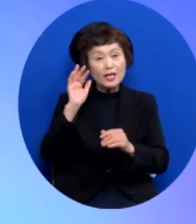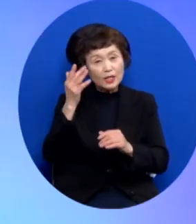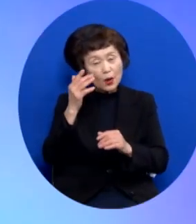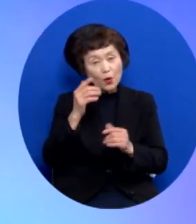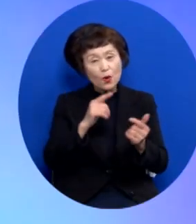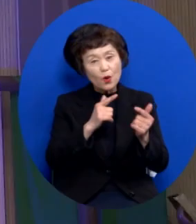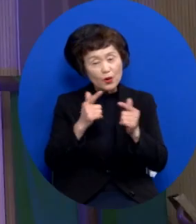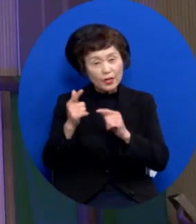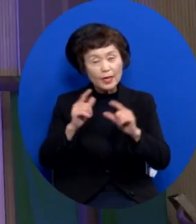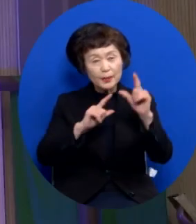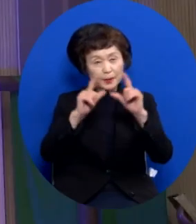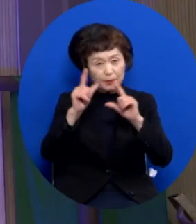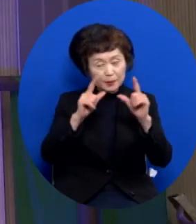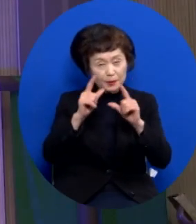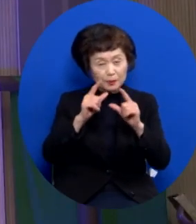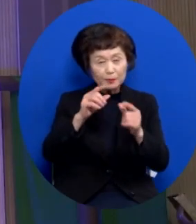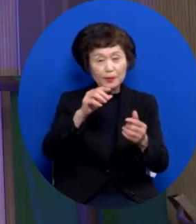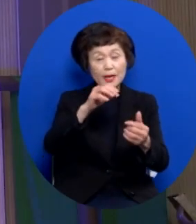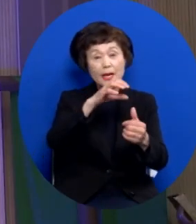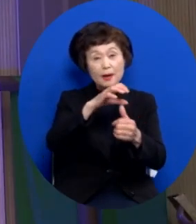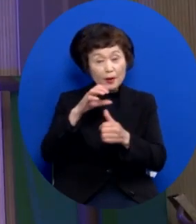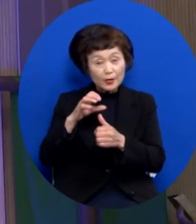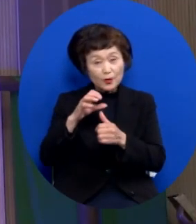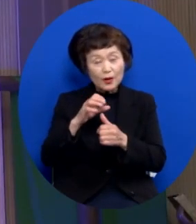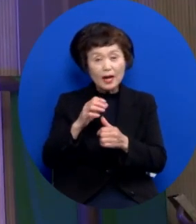반영한 창의적인 목회 방향을 제시하기 위해 마련됐습니다